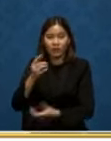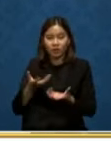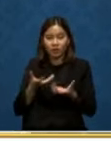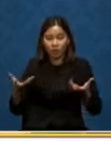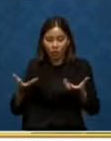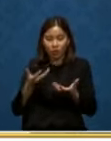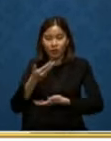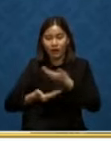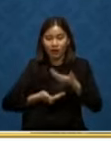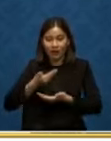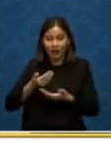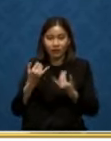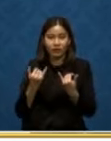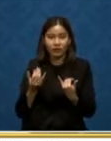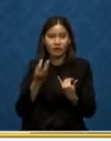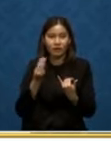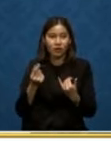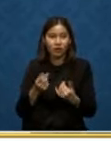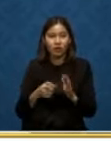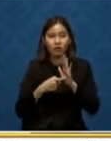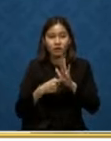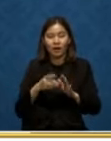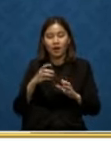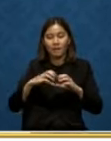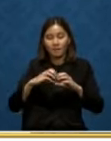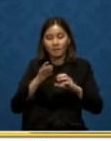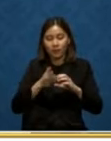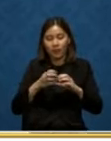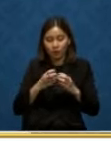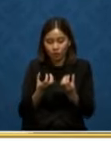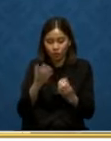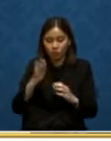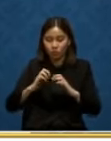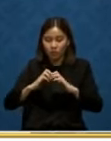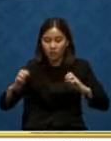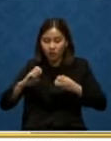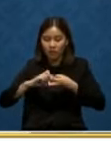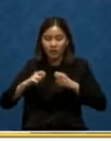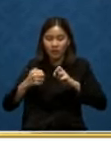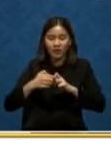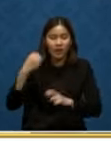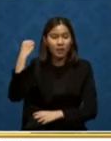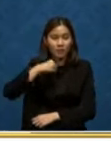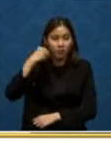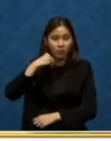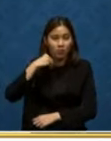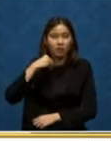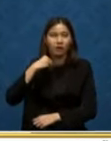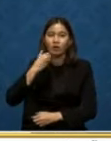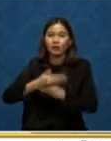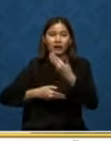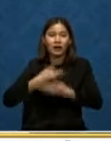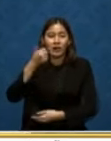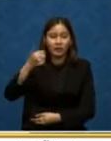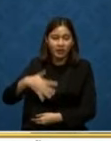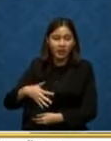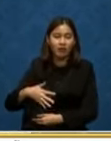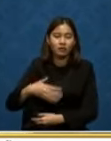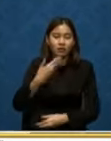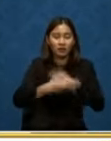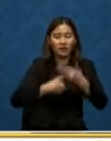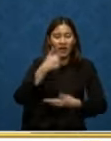ณปัจจุบันไม่ว่าจะเป็นมังคุดเป็นทุเรียนจะต้องเกิดปัญหาทุกครั้งเกิดปัญหาแล้วขายไม่ได้ครับพอขายไม่ได้